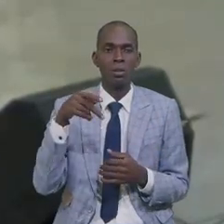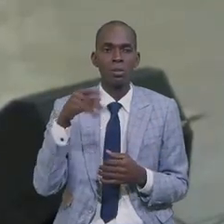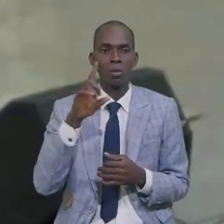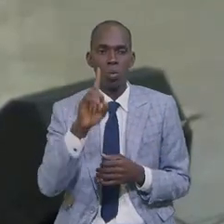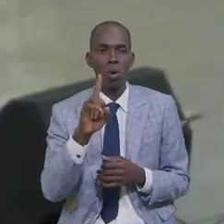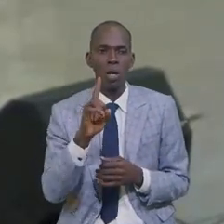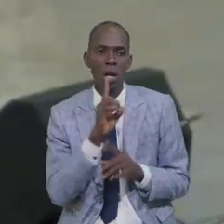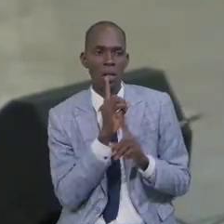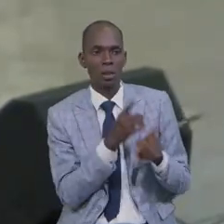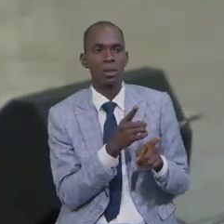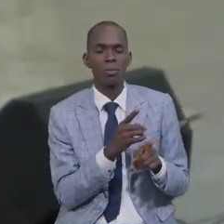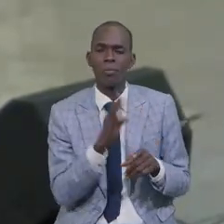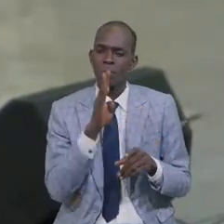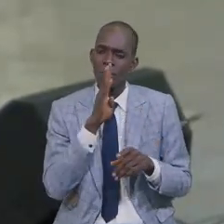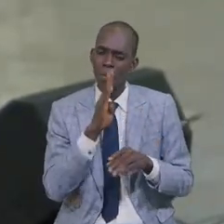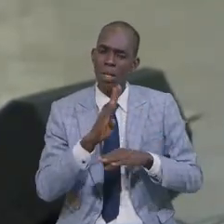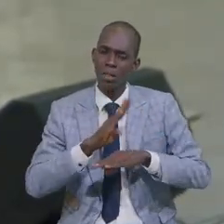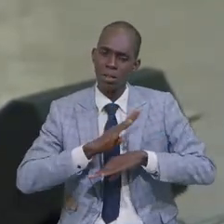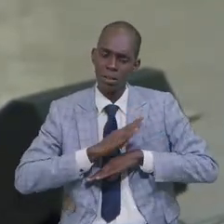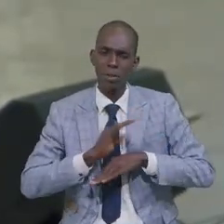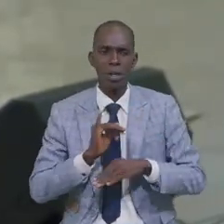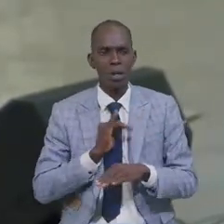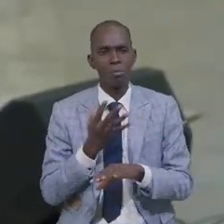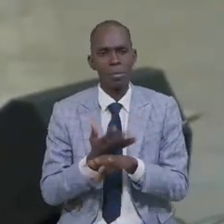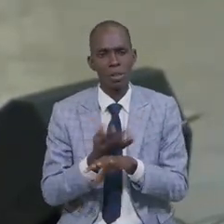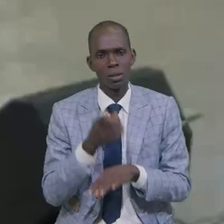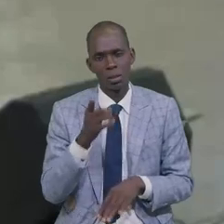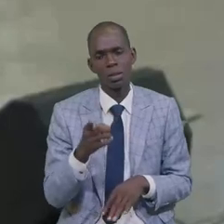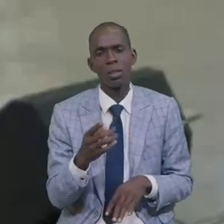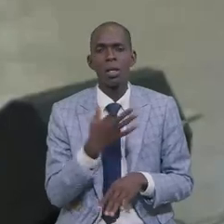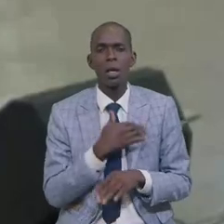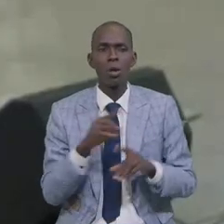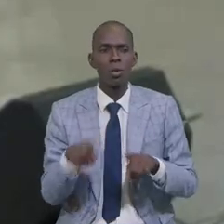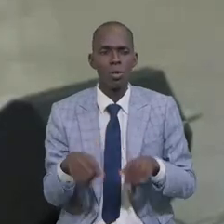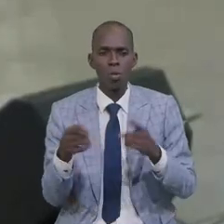dit, consent à venir avec